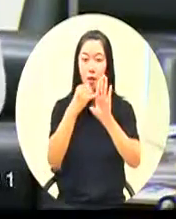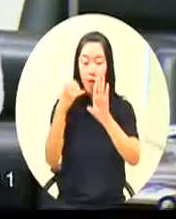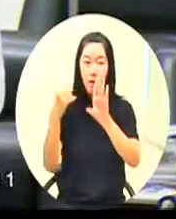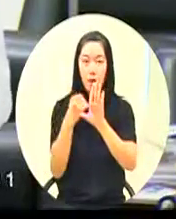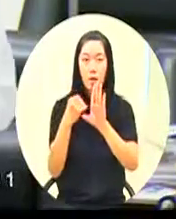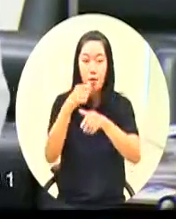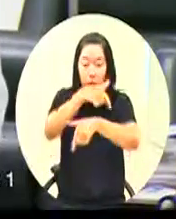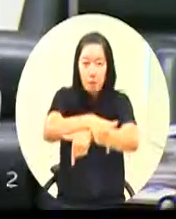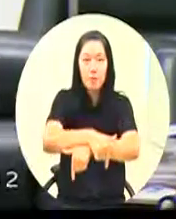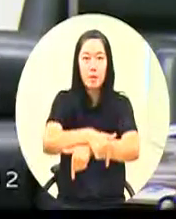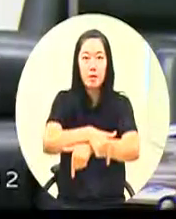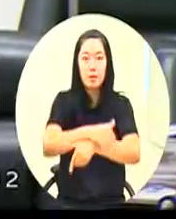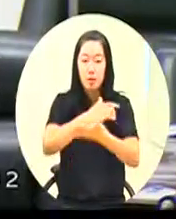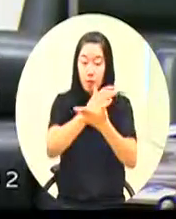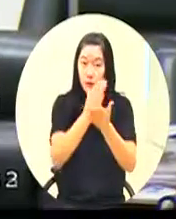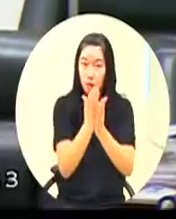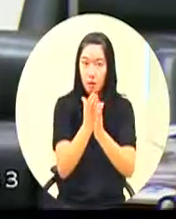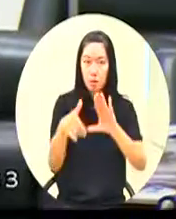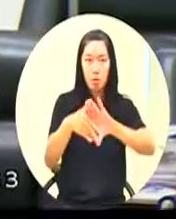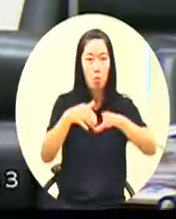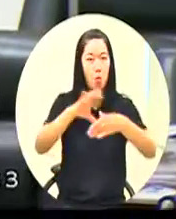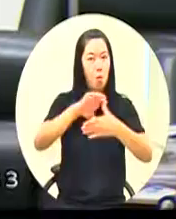都是非常重要的，